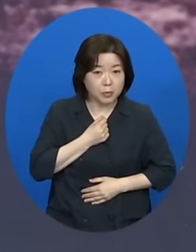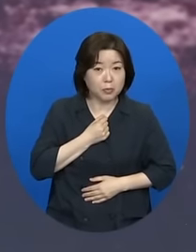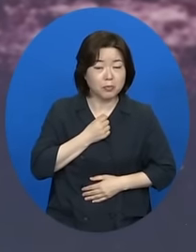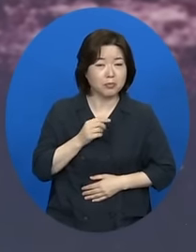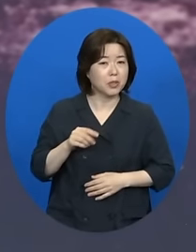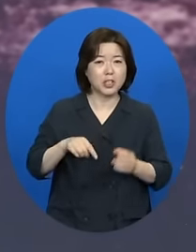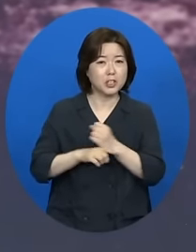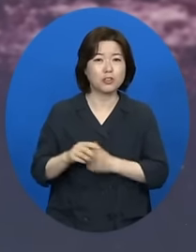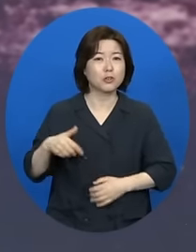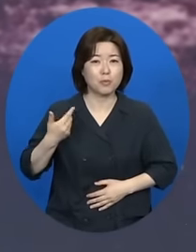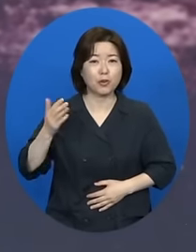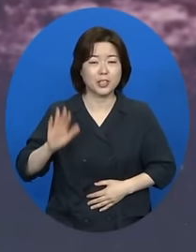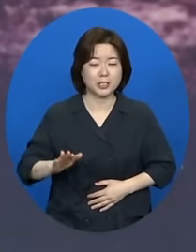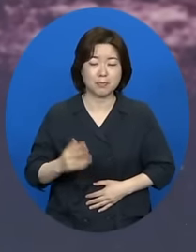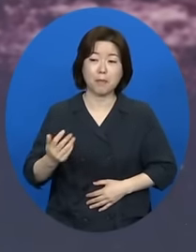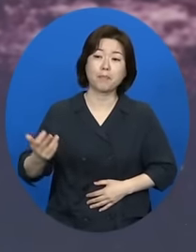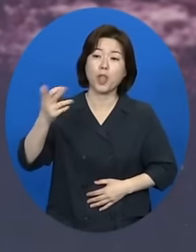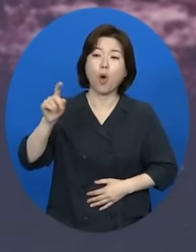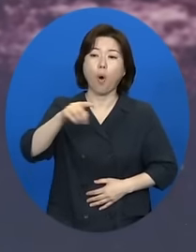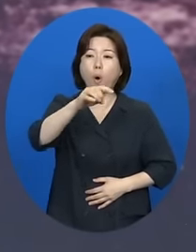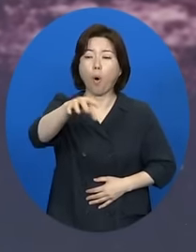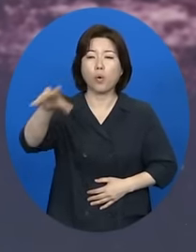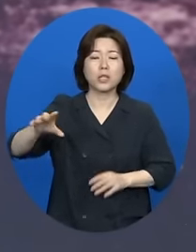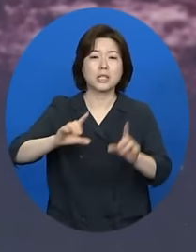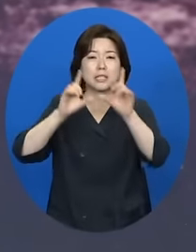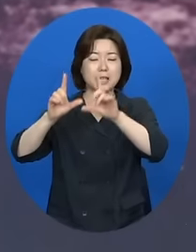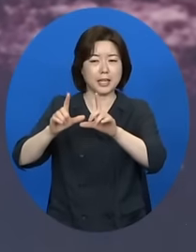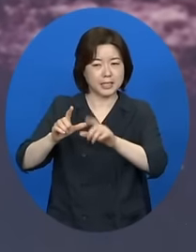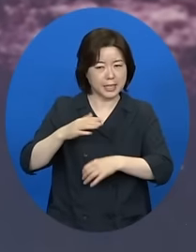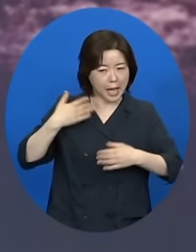모르겠지만 형이 어디에 살고 있는지를 알았다는 거예요.